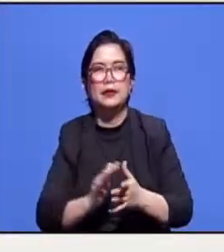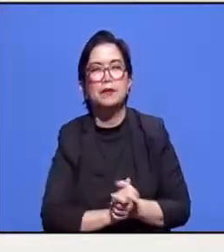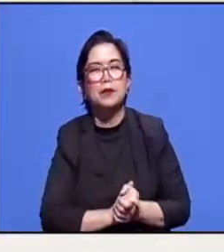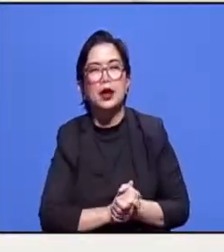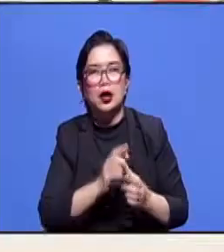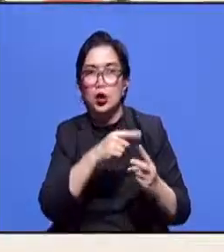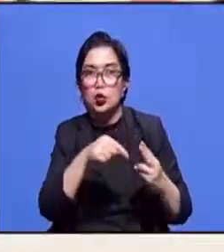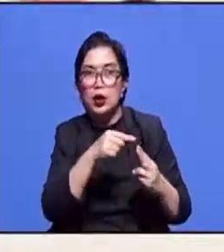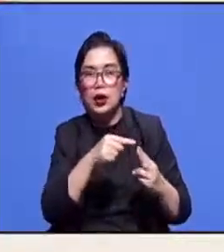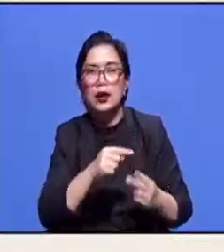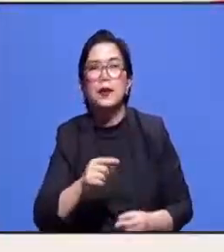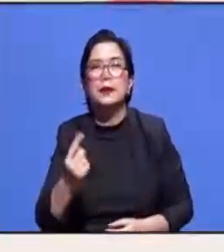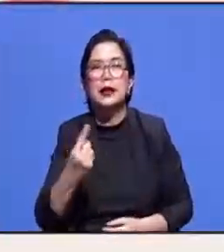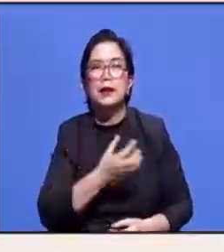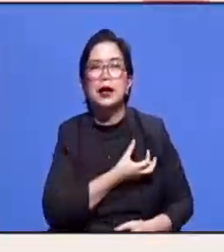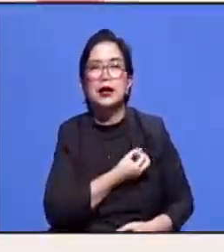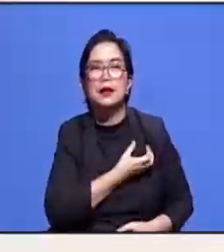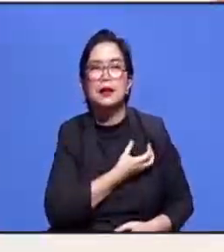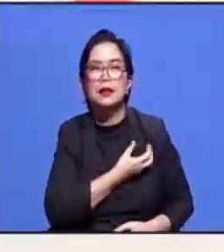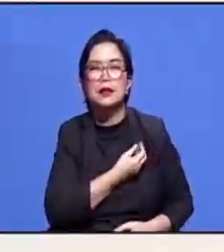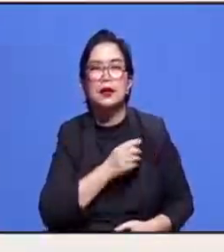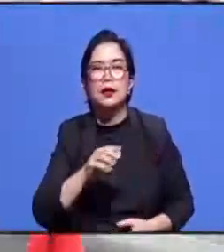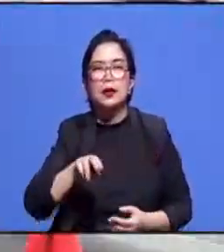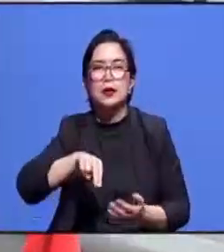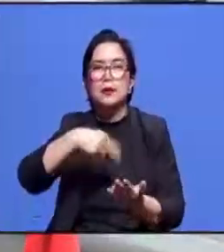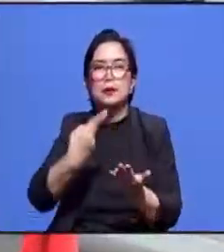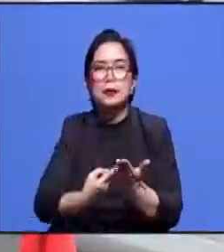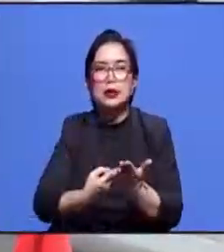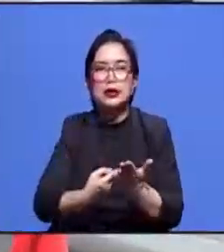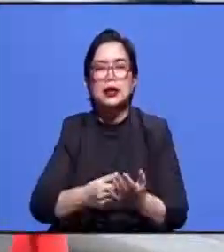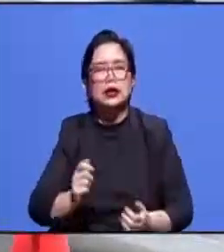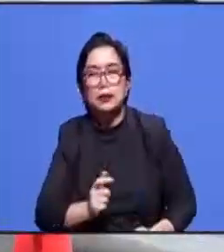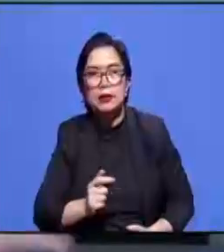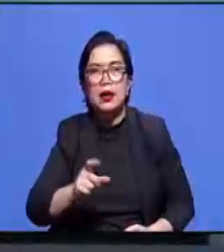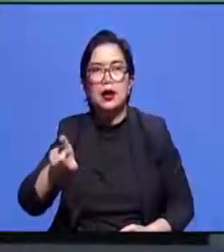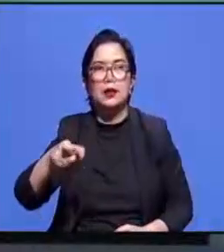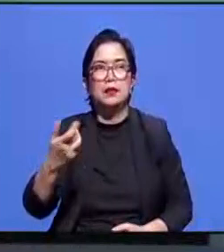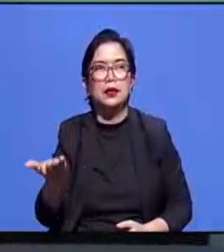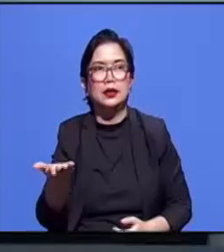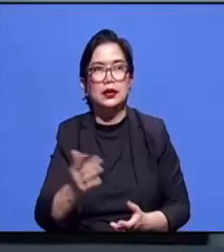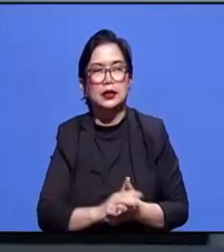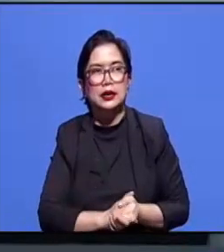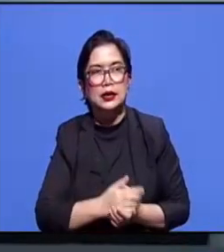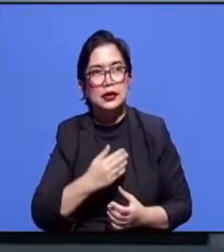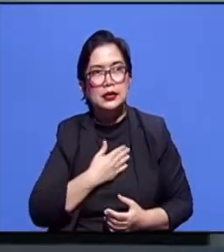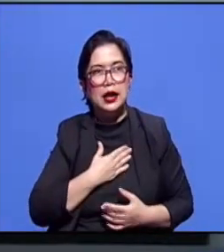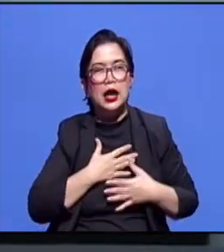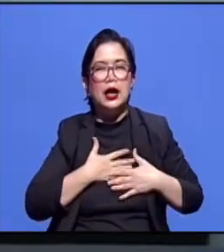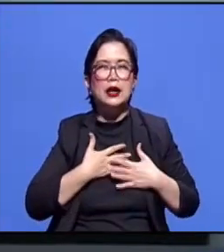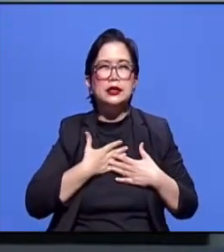umumnya ditandai dengan debaran jantung, pingsan, kejang, hingga kematian mendadak. Yang aku rasakan itu, keluhan aku